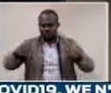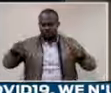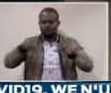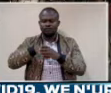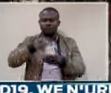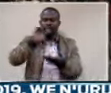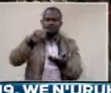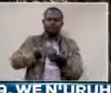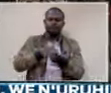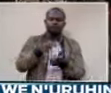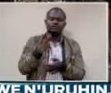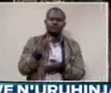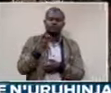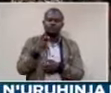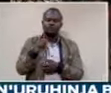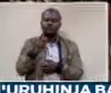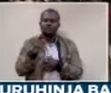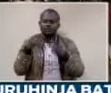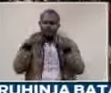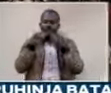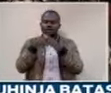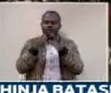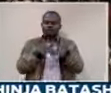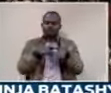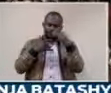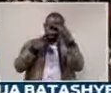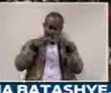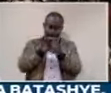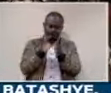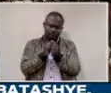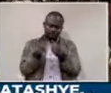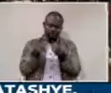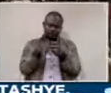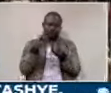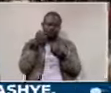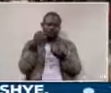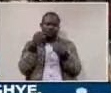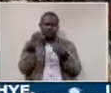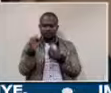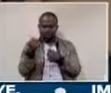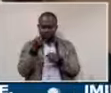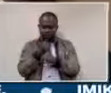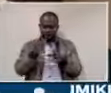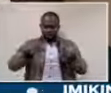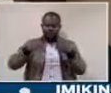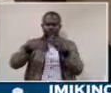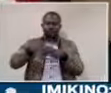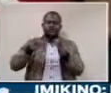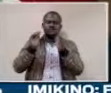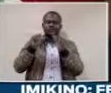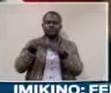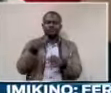iki kigo, Byiringiro James, avuga ko no muri iki gihe cya COVID mu kwezi kwa gatanu bakoze ubundi bushakashatsi ku gipimo